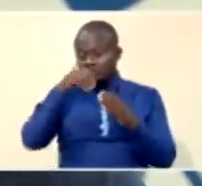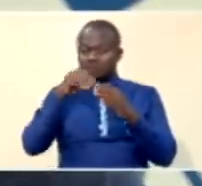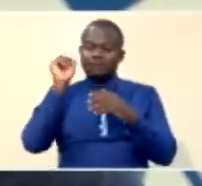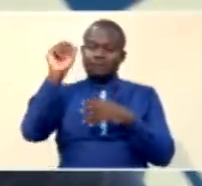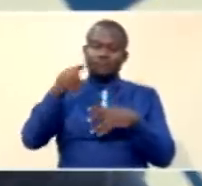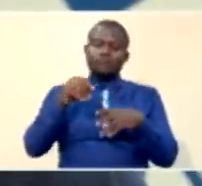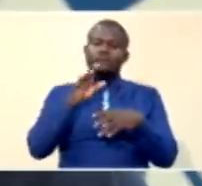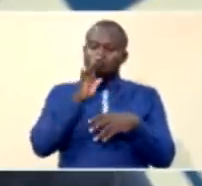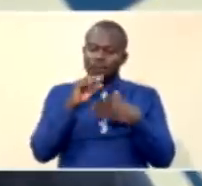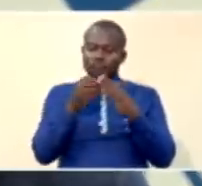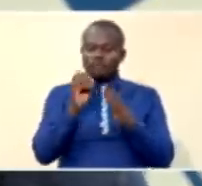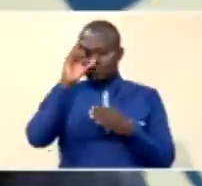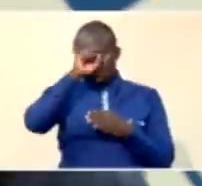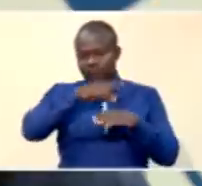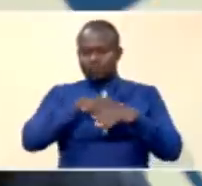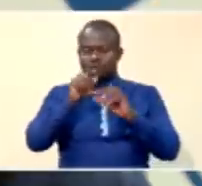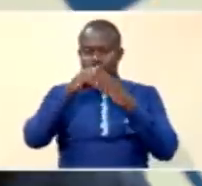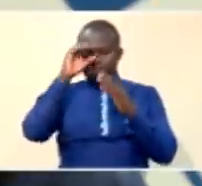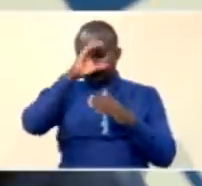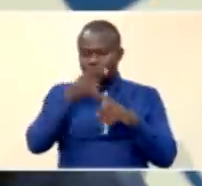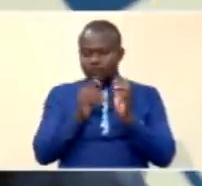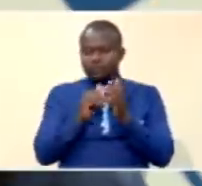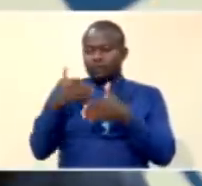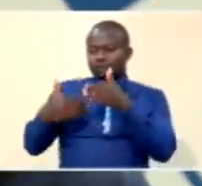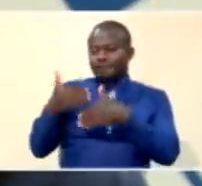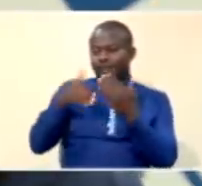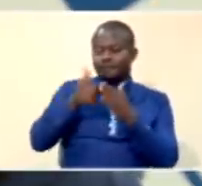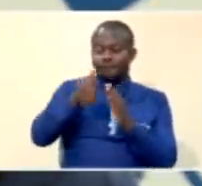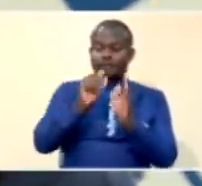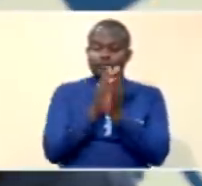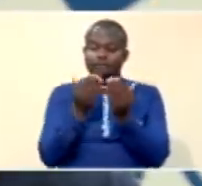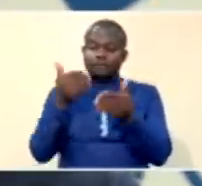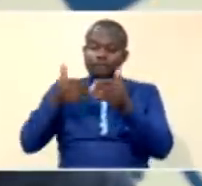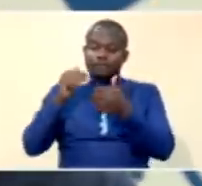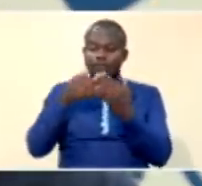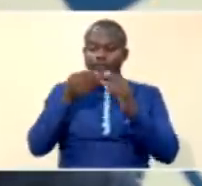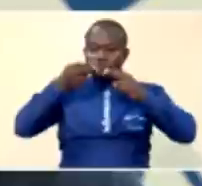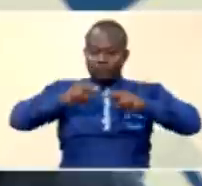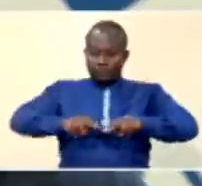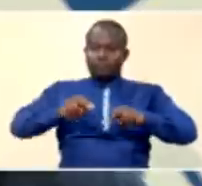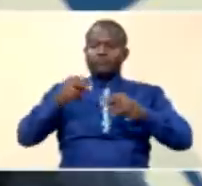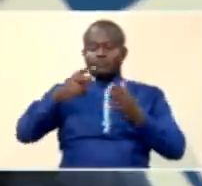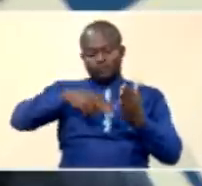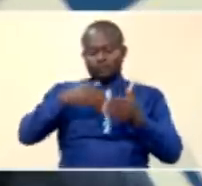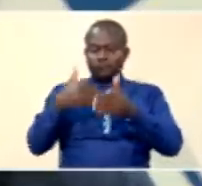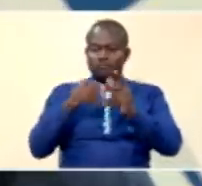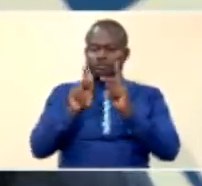uratinda cyangwa se ukabura n'umwanya wo kujya kugishaka. Ariko hafi yawe igitabo kiri hafi, hakaba amasomero hafi